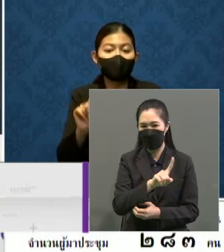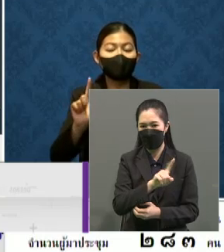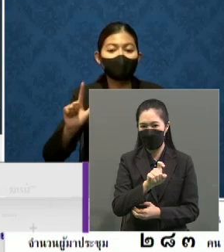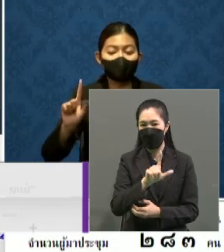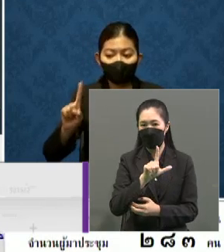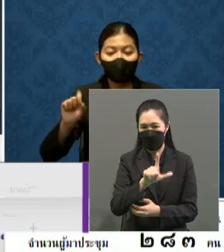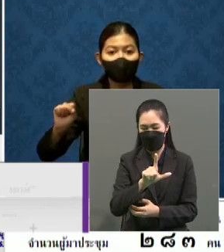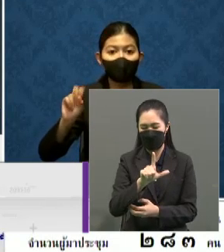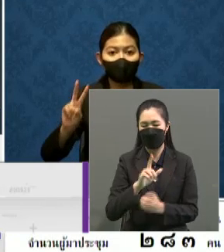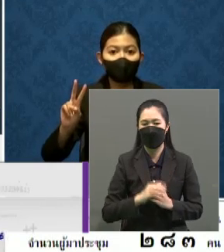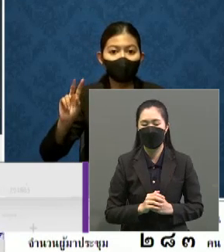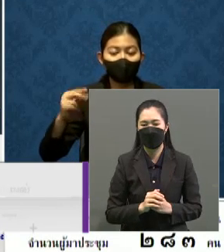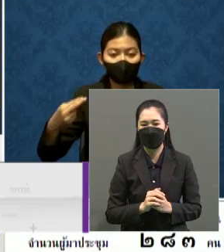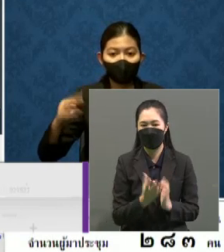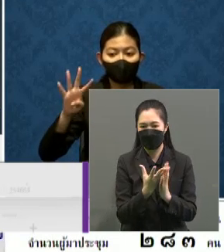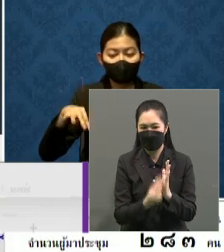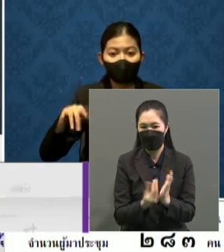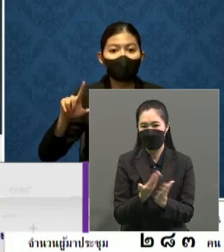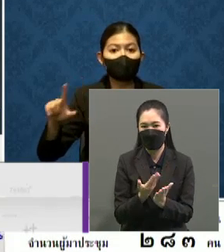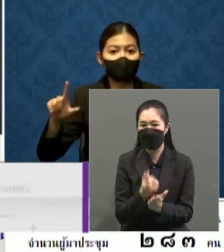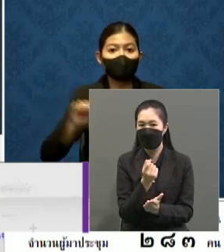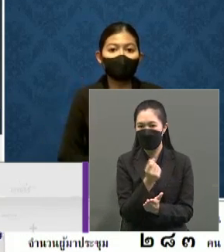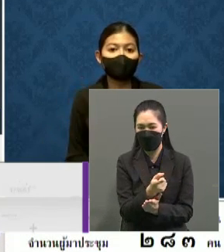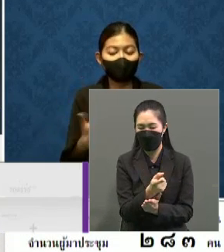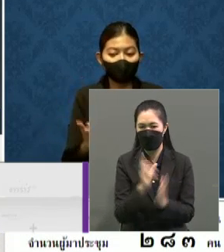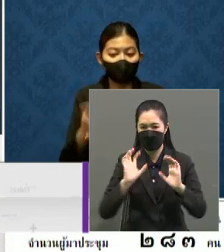124,100 ล้านบาทคงเหลือรายจ่ายของรัฐ